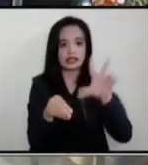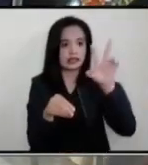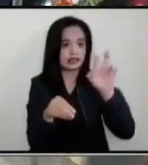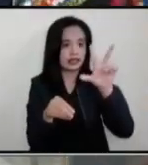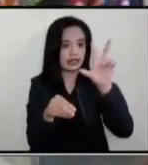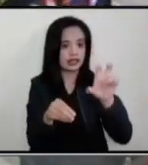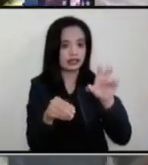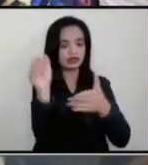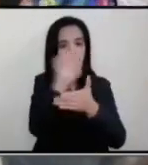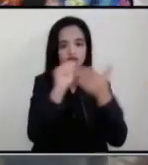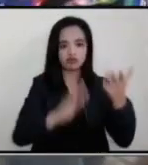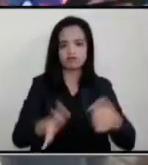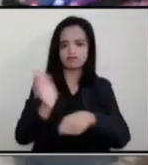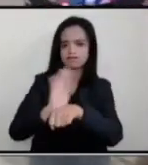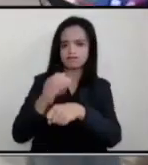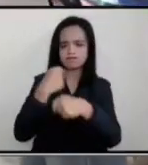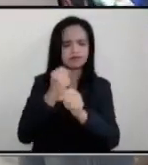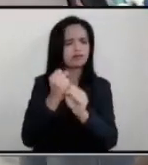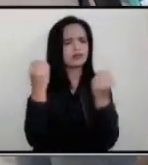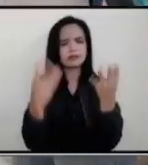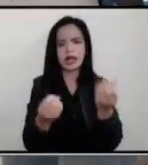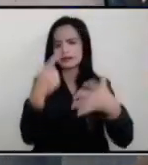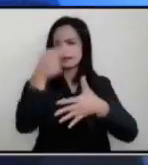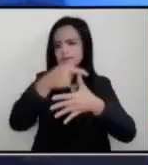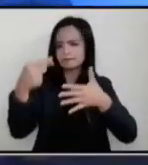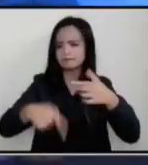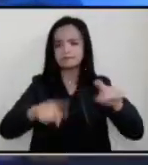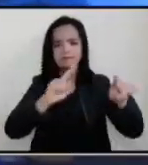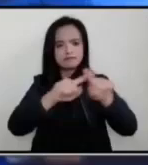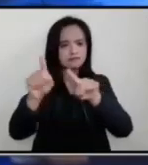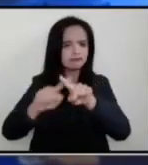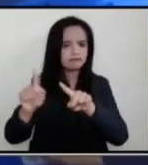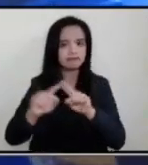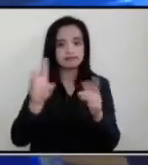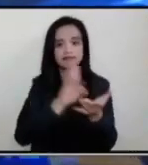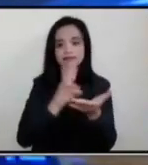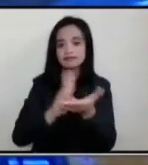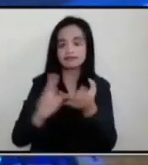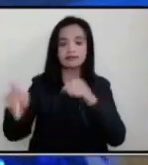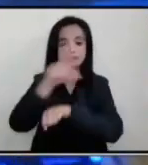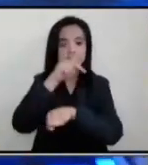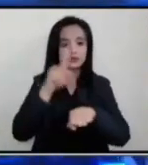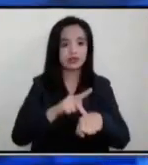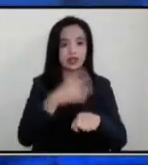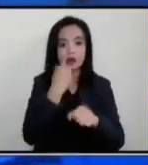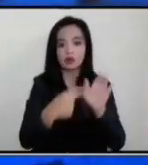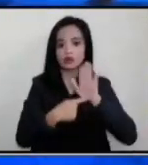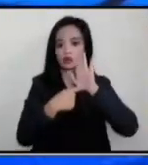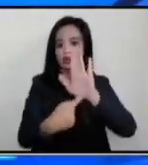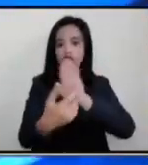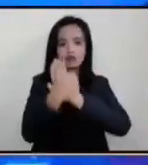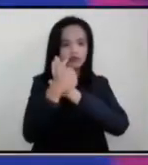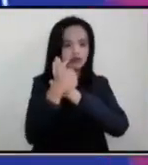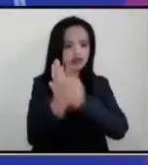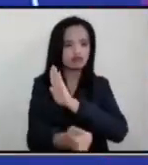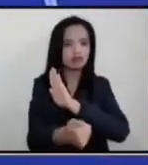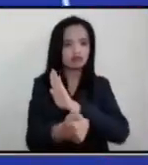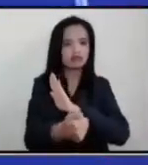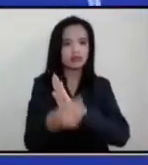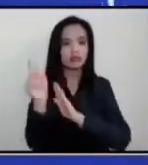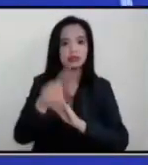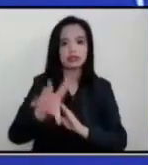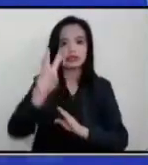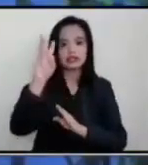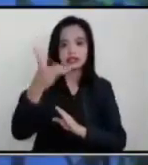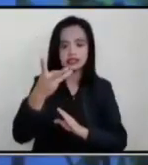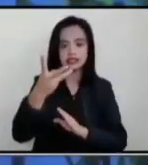at marami pang iba mula sa iba't ibang parte ng bansa na nagpamalas ng kani-kanilang mga galing sa ika-anim na Ortigas Art